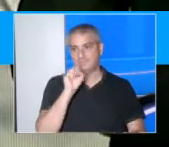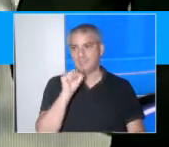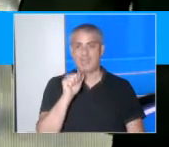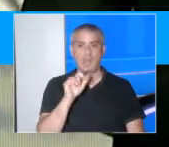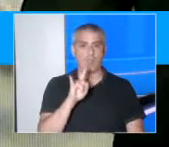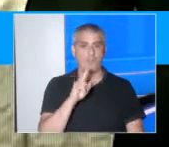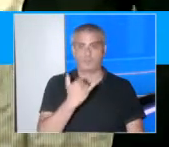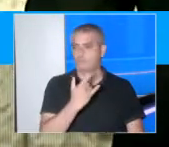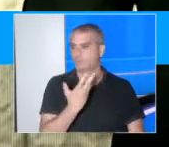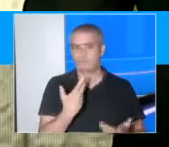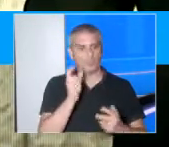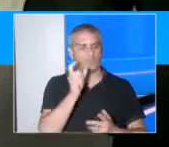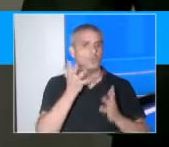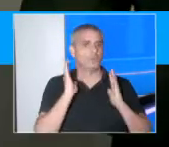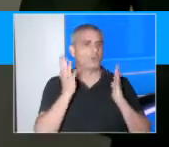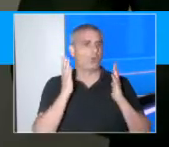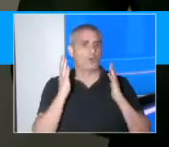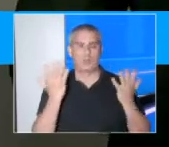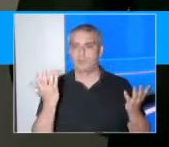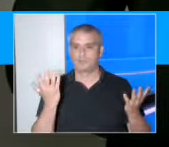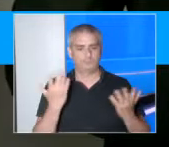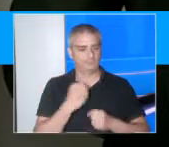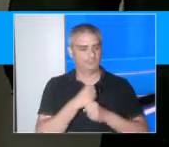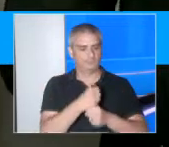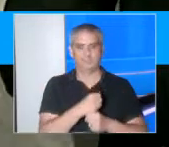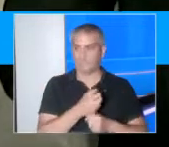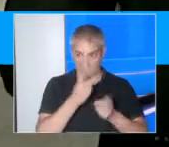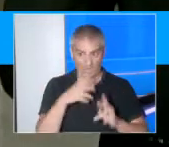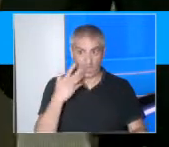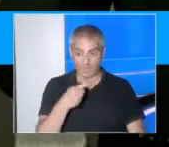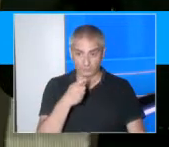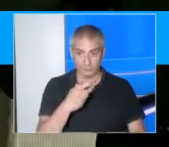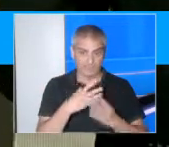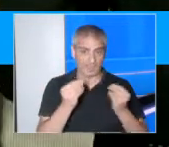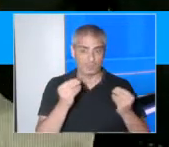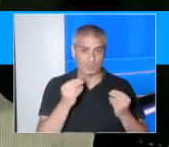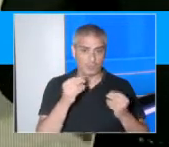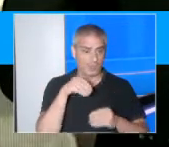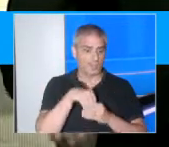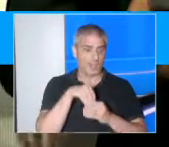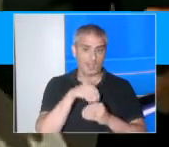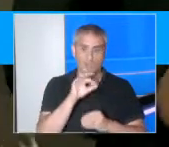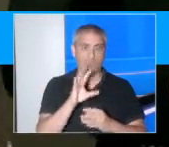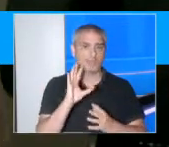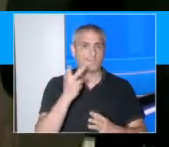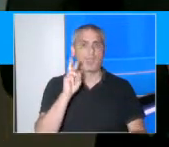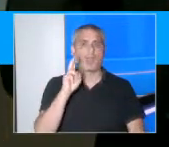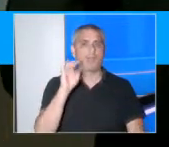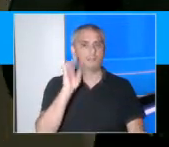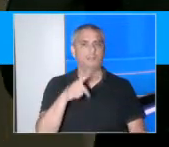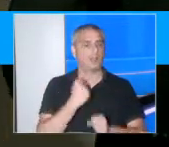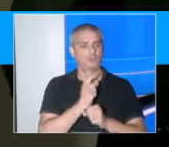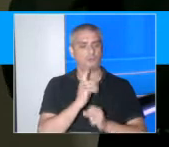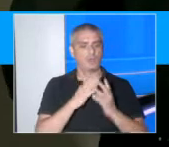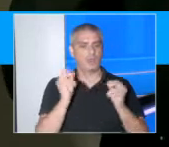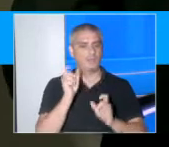אלחרומי, ועכשיו מאבדים דמות כל כך מייצגת. יכול להיות שהם יאבדו גם את האלקטורט. מה רע"מ צריכה לעשות כדי לא